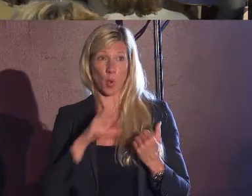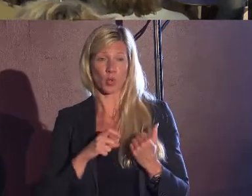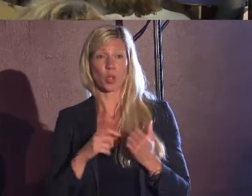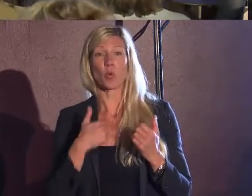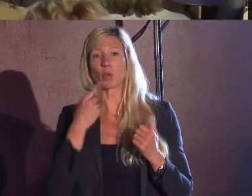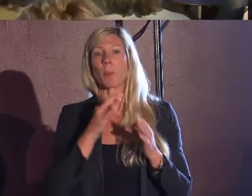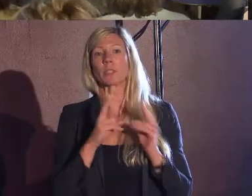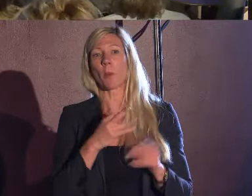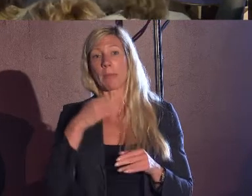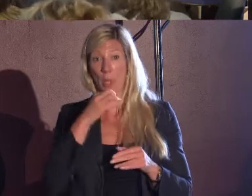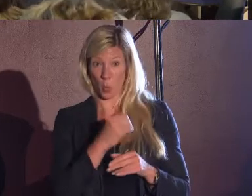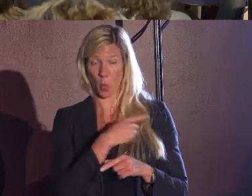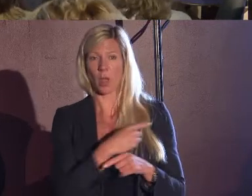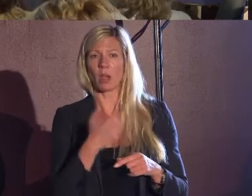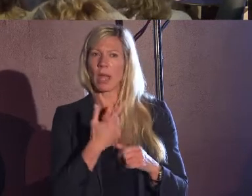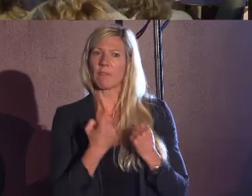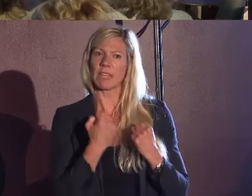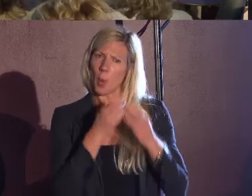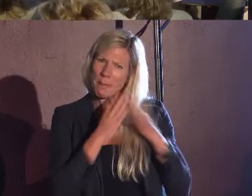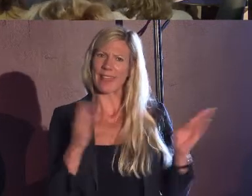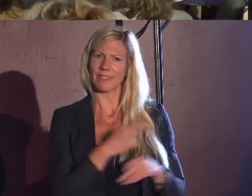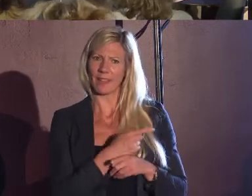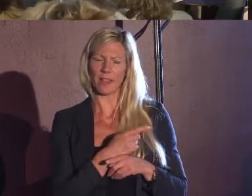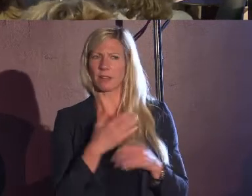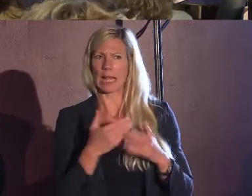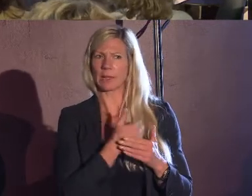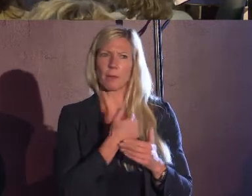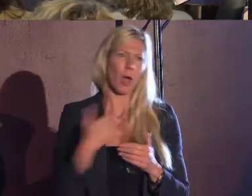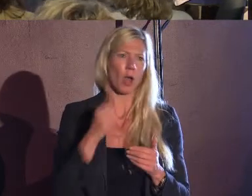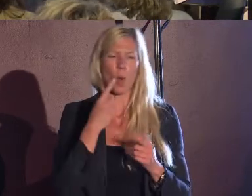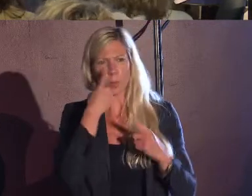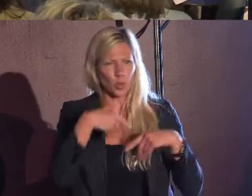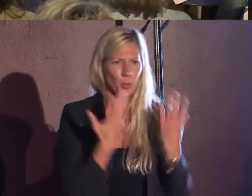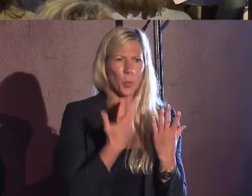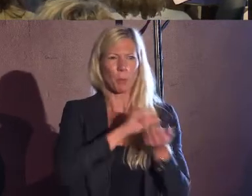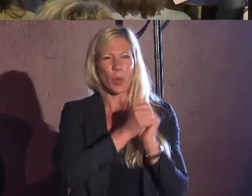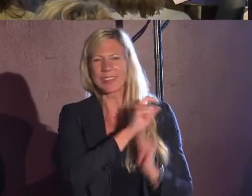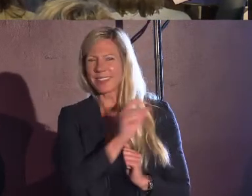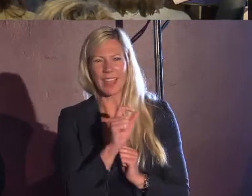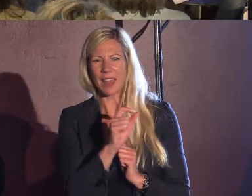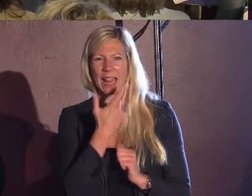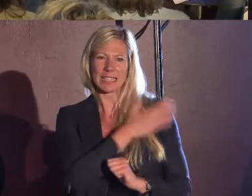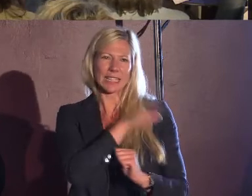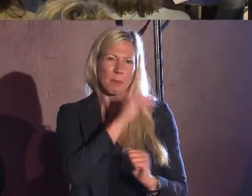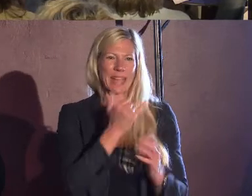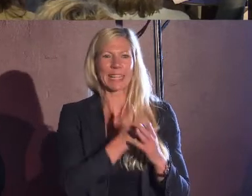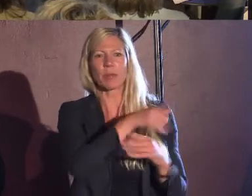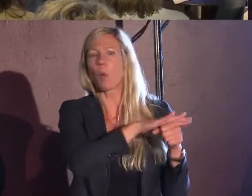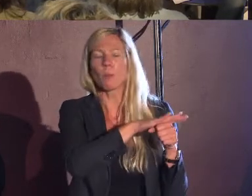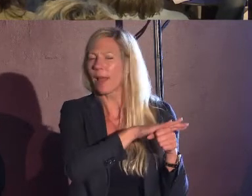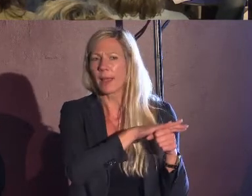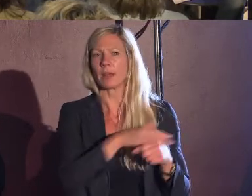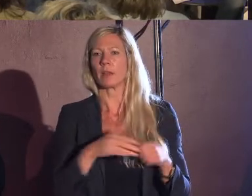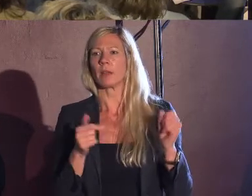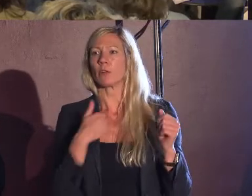som PO att det är viktigt att bredda den delen, att det inte bara handlar om kulturpolitiker till exempel eller tjänstemän inom det området. Men